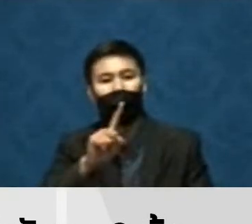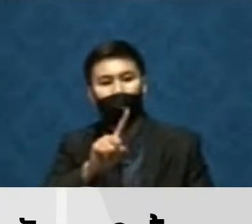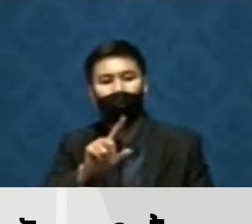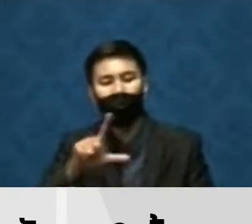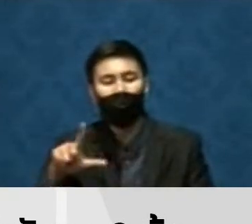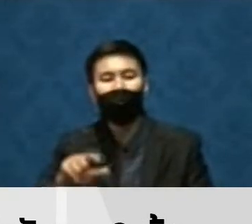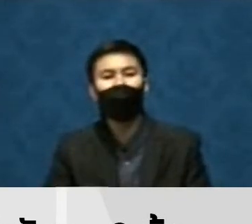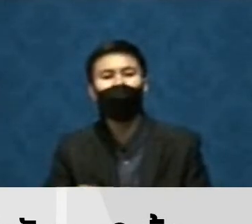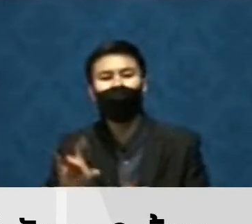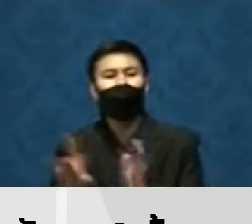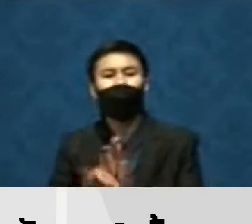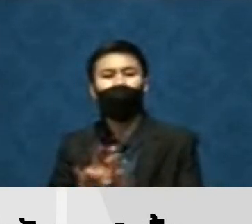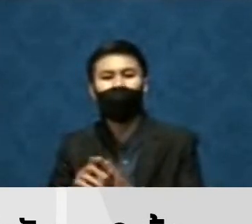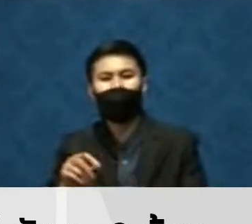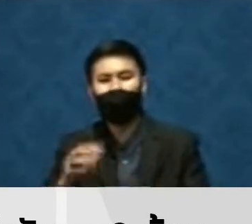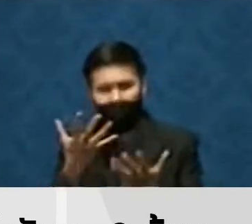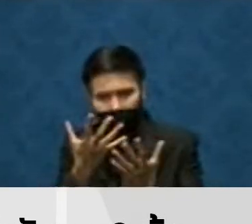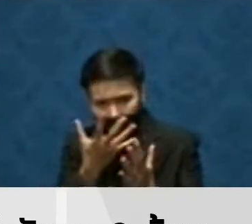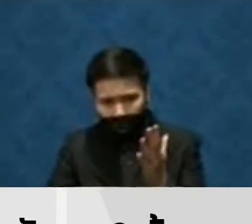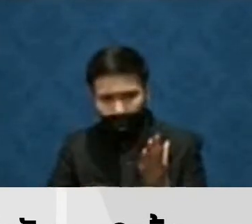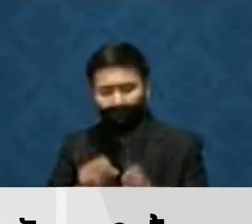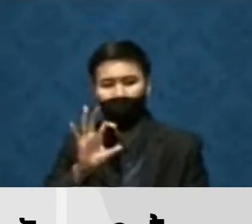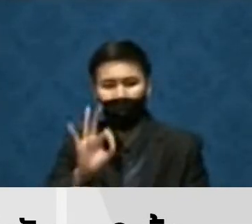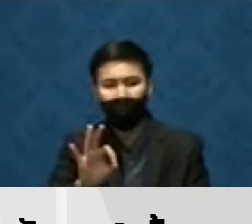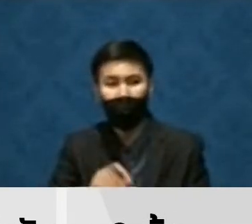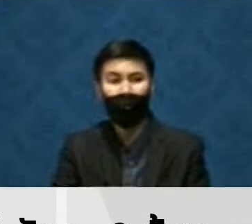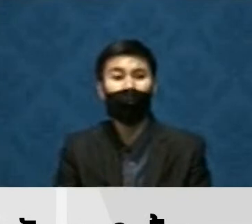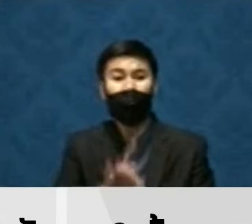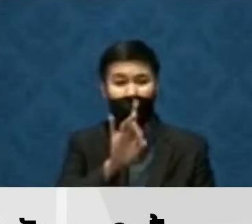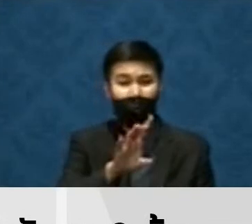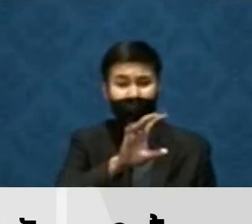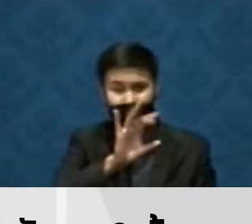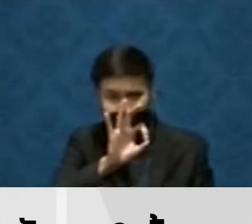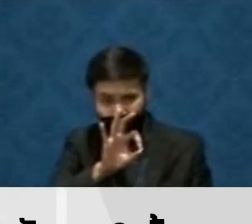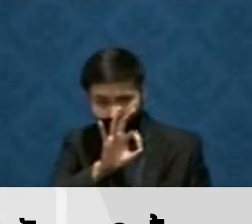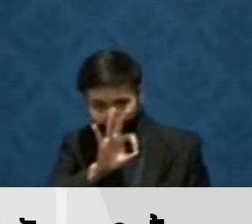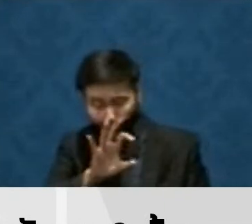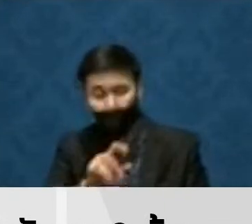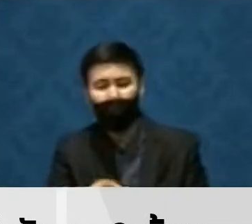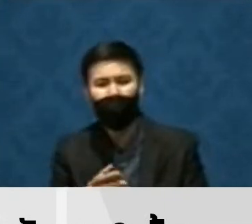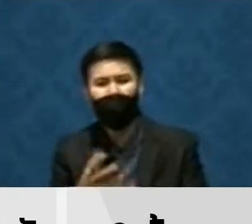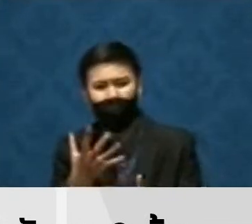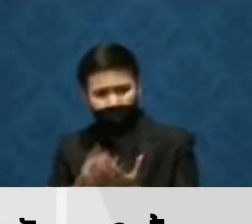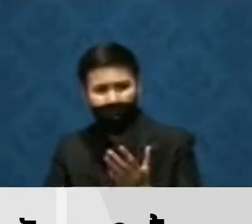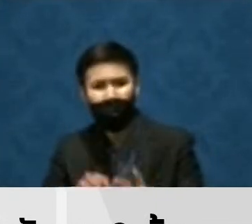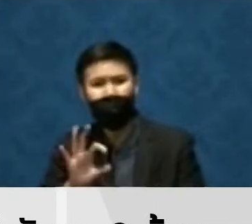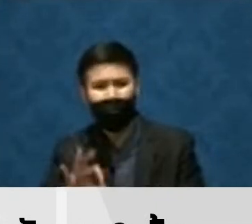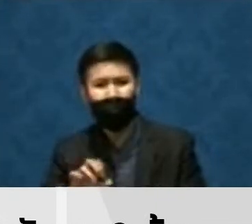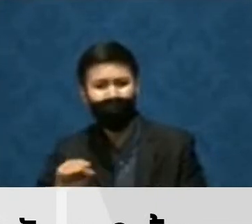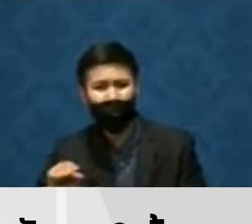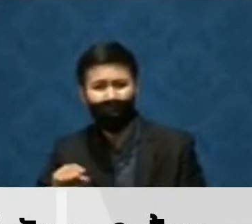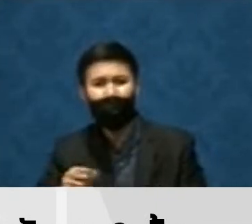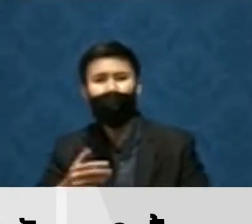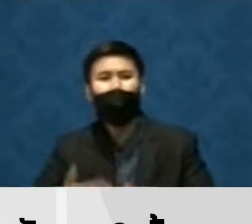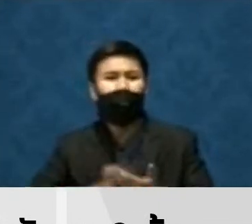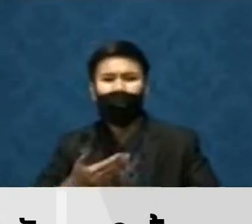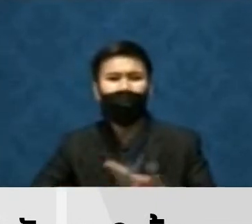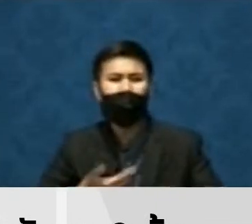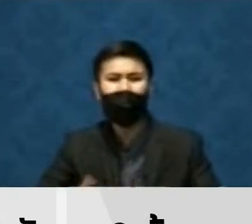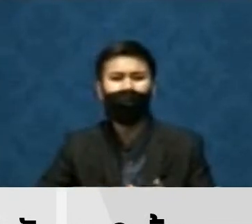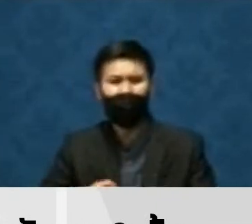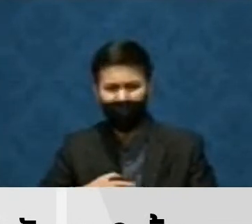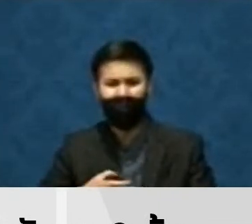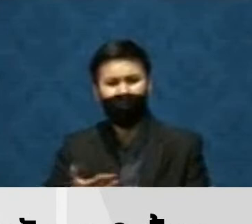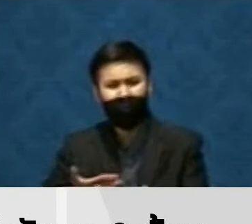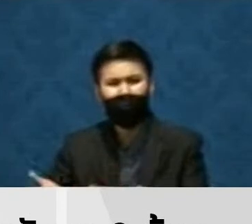4แล้วละ 9แสนทำทานจากร้าน 9เหลือ 9แสนภายใน 2 3เดือนคืออยากจะขายขายทิ้งไปซะหาดใหญ่ซื้อ